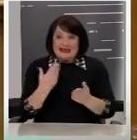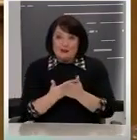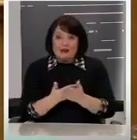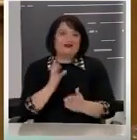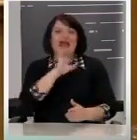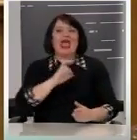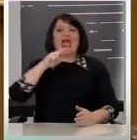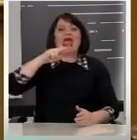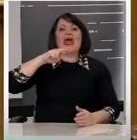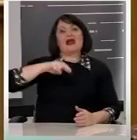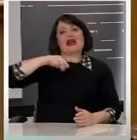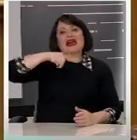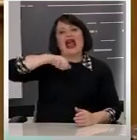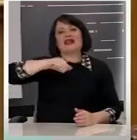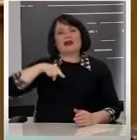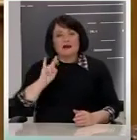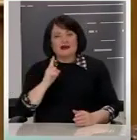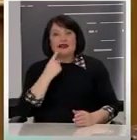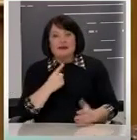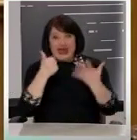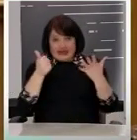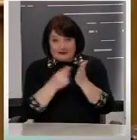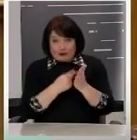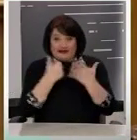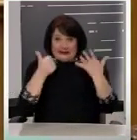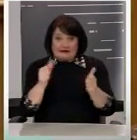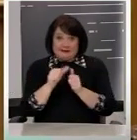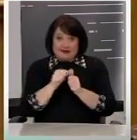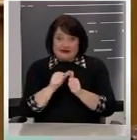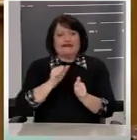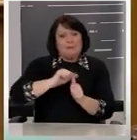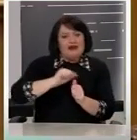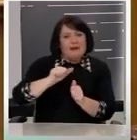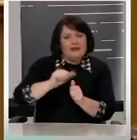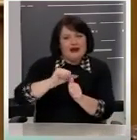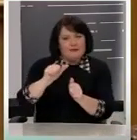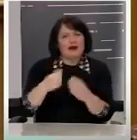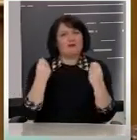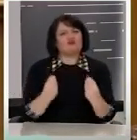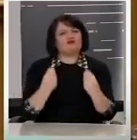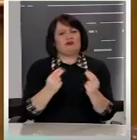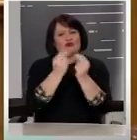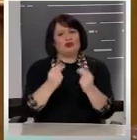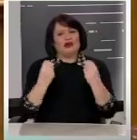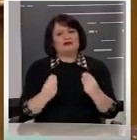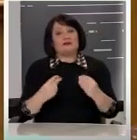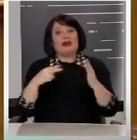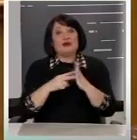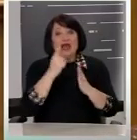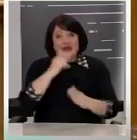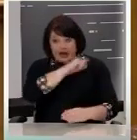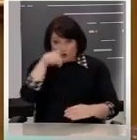Εργάνη, 6 μήνες, 6 φορές έχουμε για κάθε μήνα την καλύτερη απόδοση από το